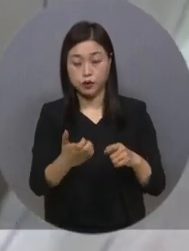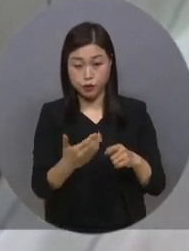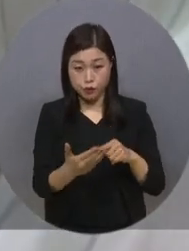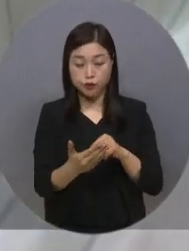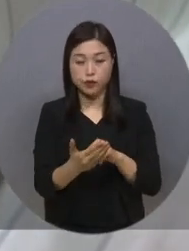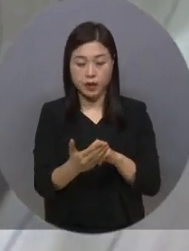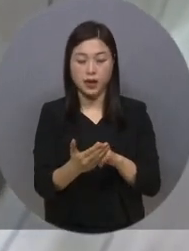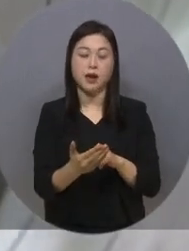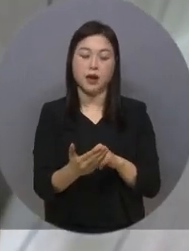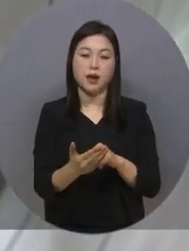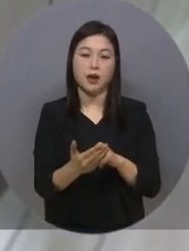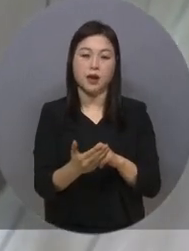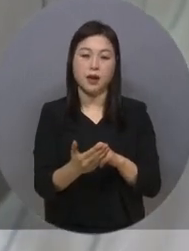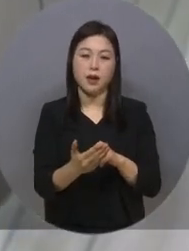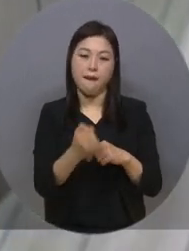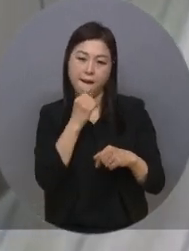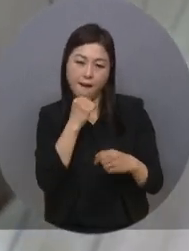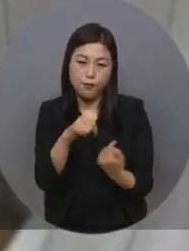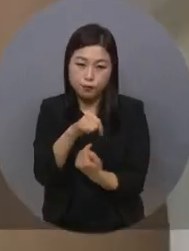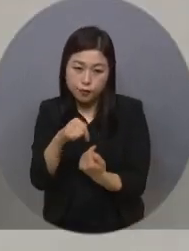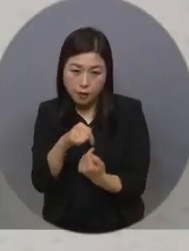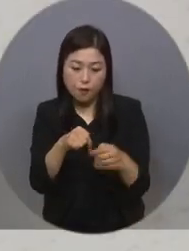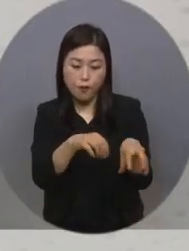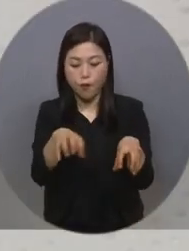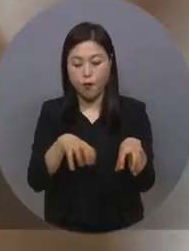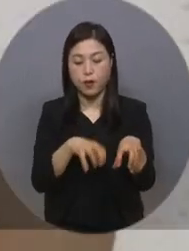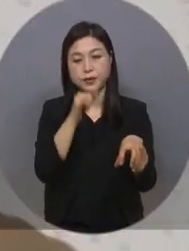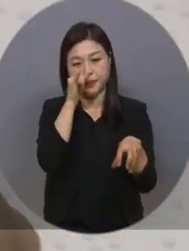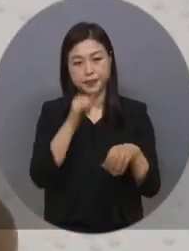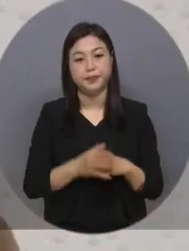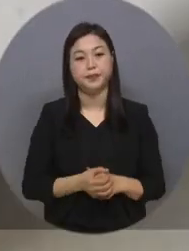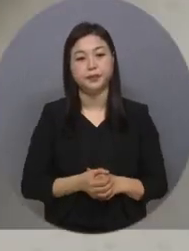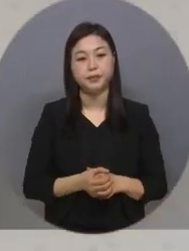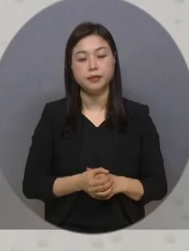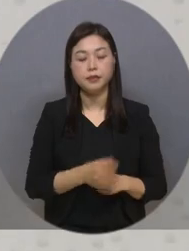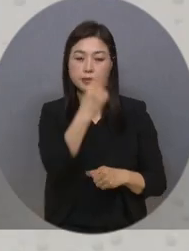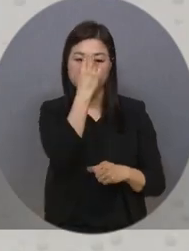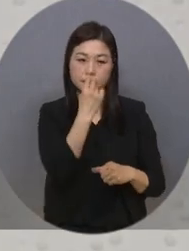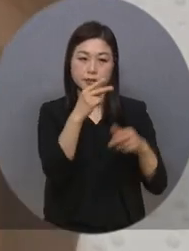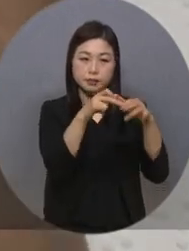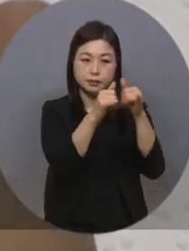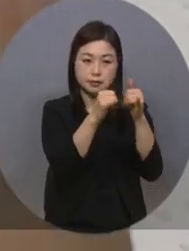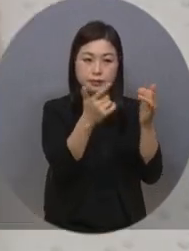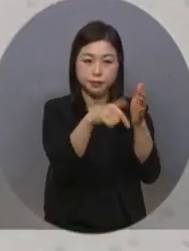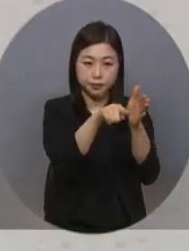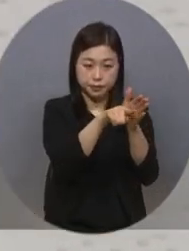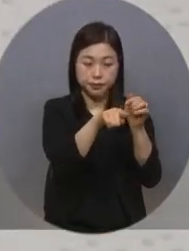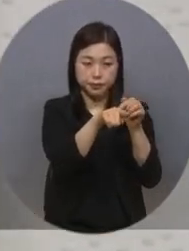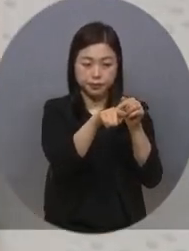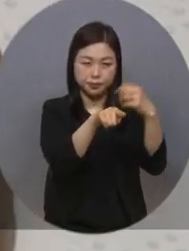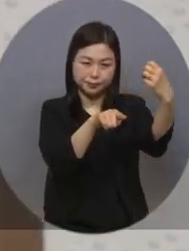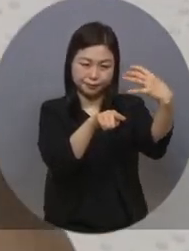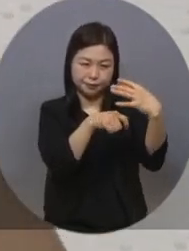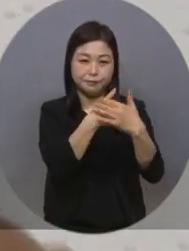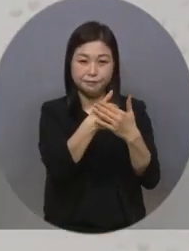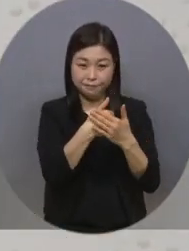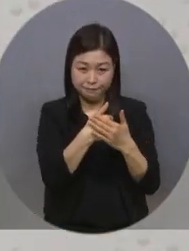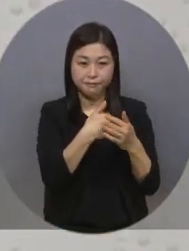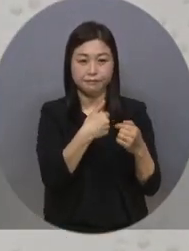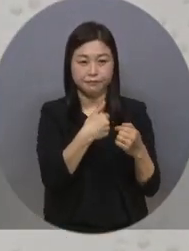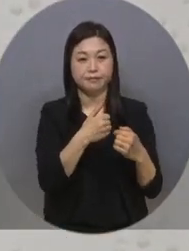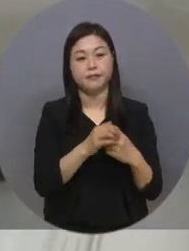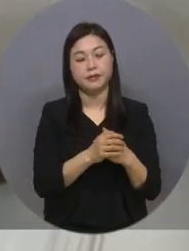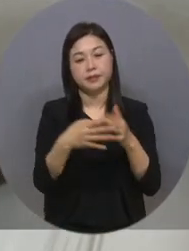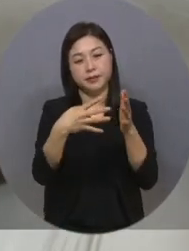199개의 지혜가 있습니다. 이런 그 시각장애인들을 위해서 빛이 되어주기 위해서